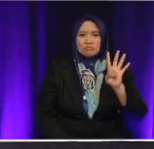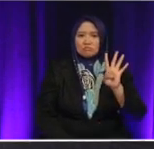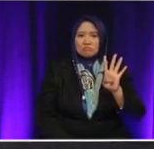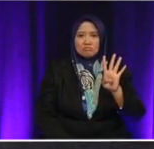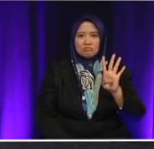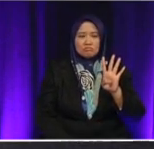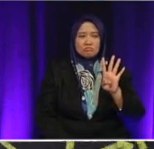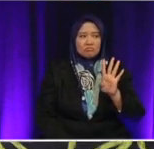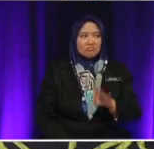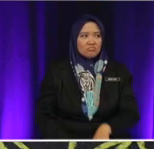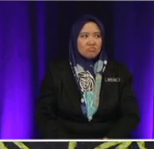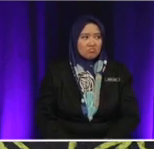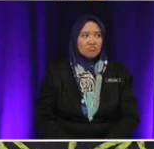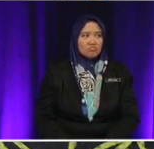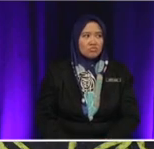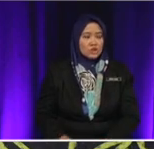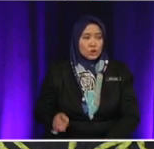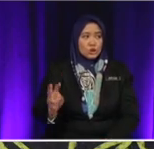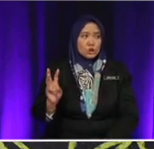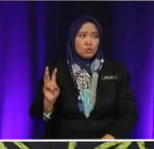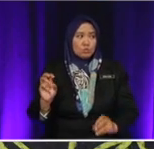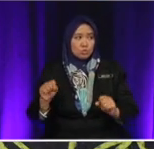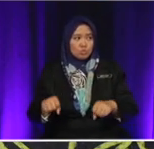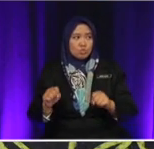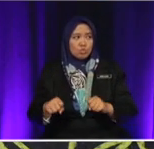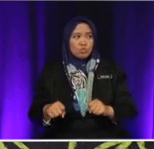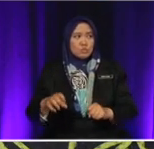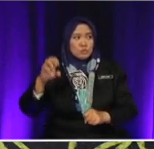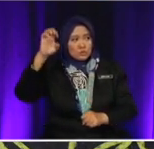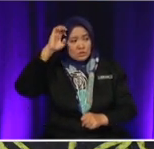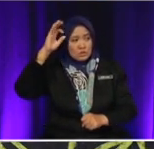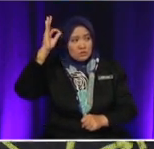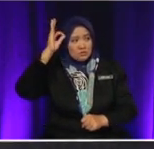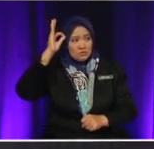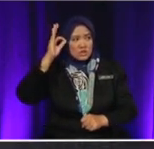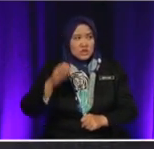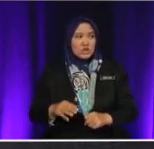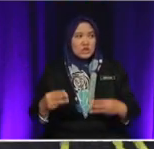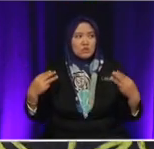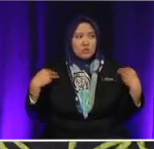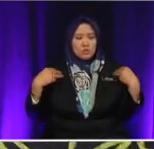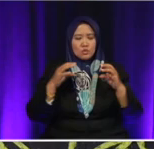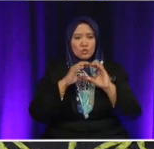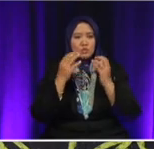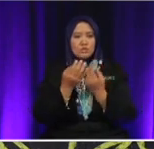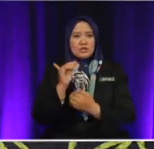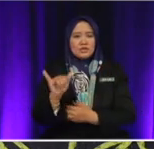Fauzi wujudkan kumpulan yang dinamik. Jelaskan. Siapa ya? Okey, Afika.